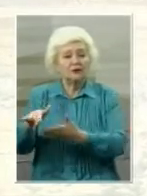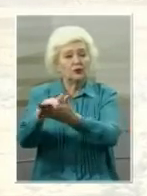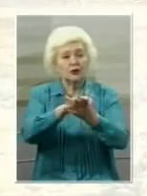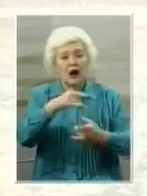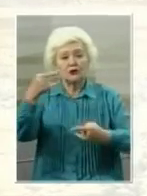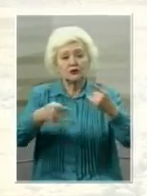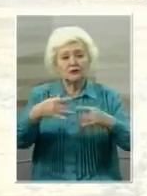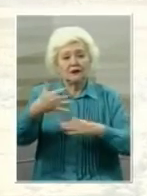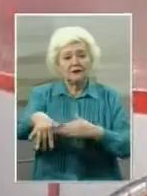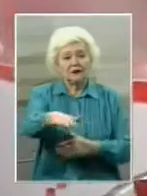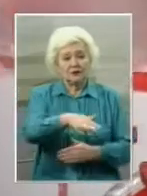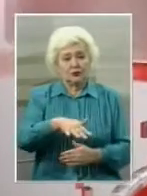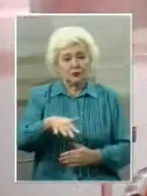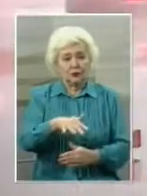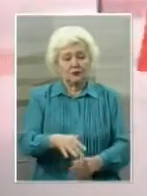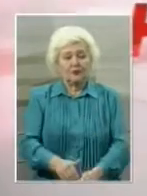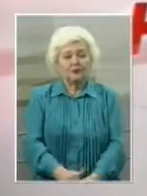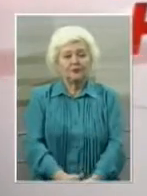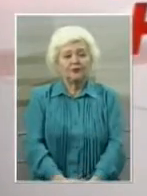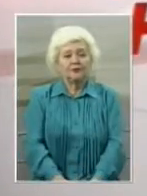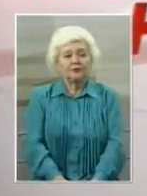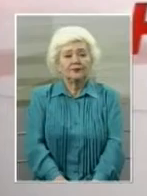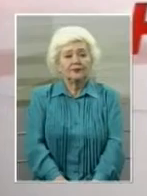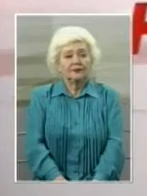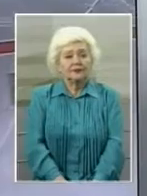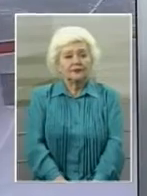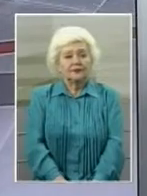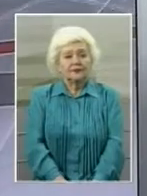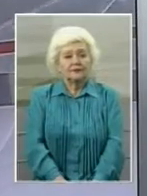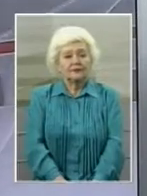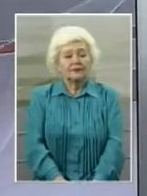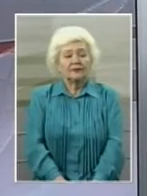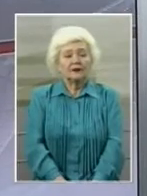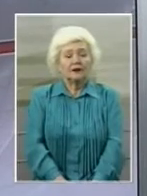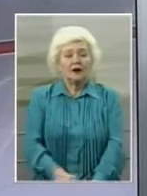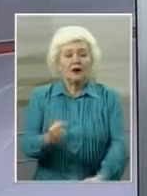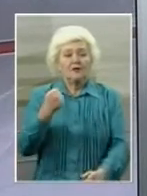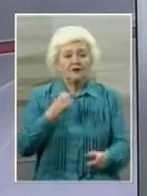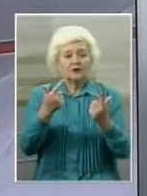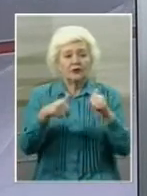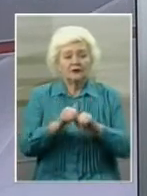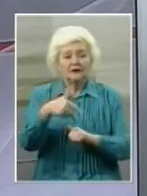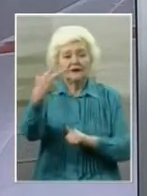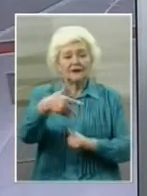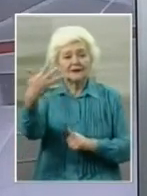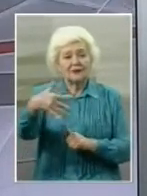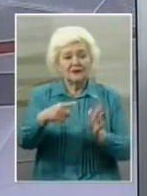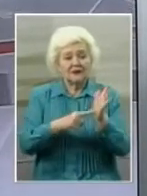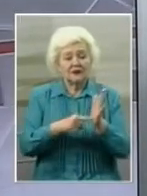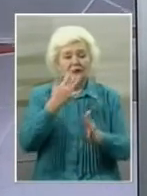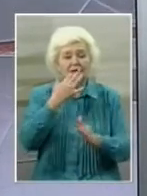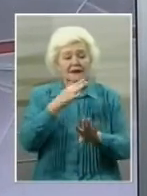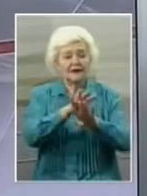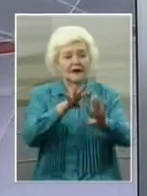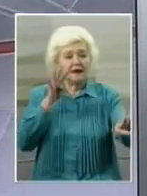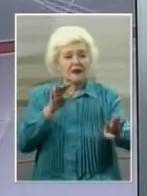Суспільне, Херсон. У військовій частині 3056